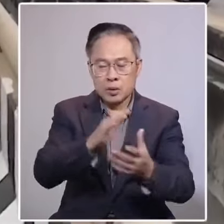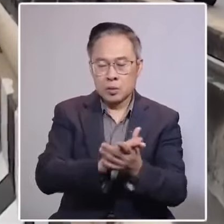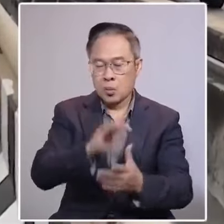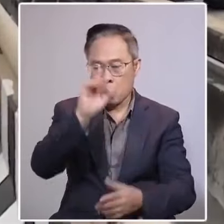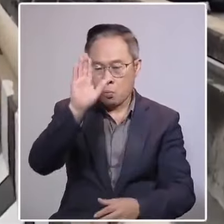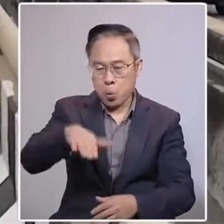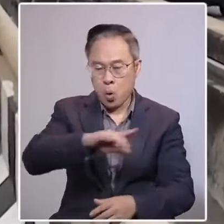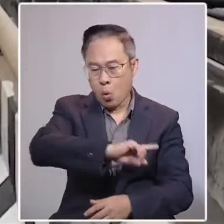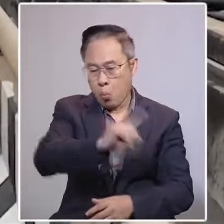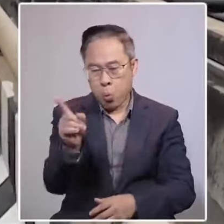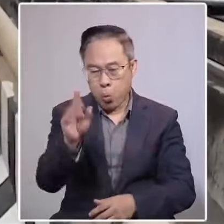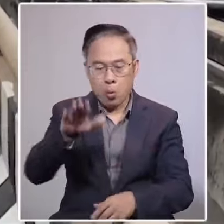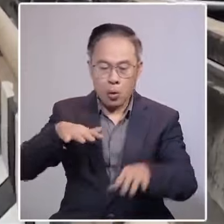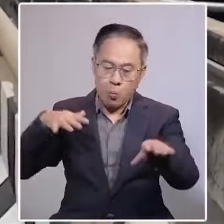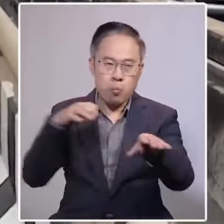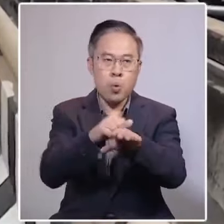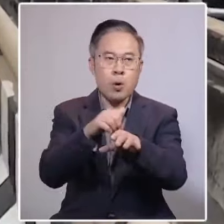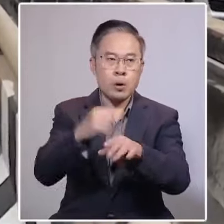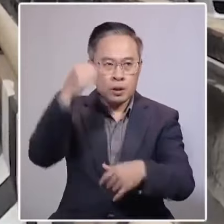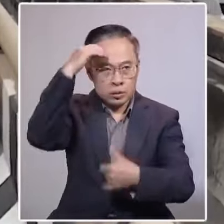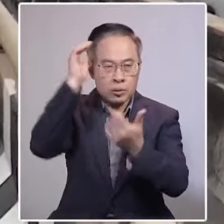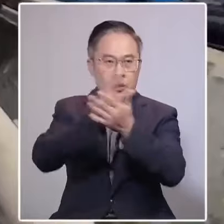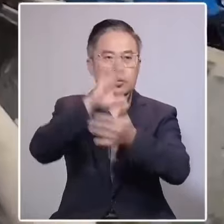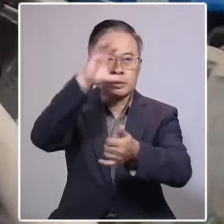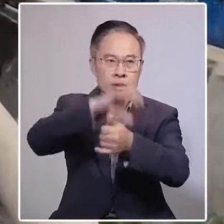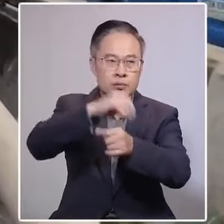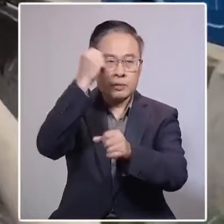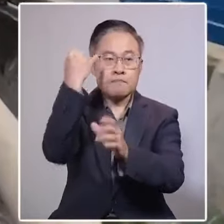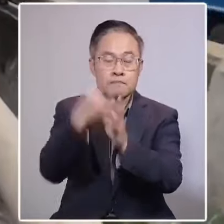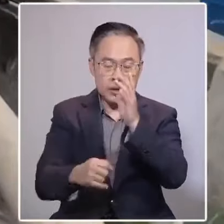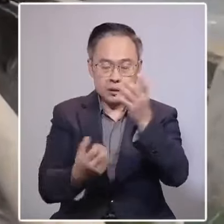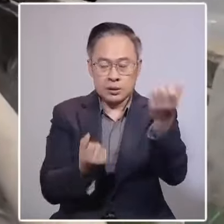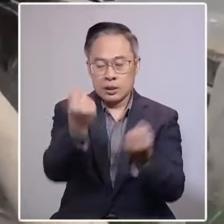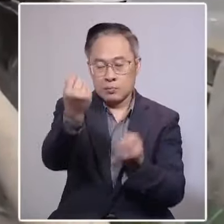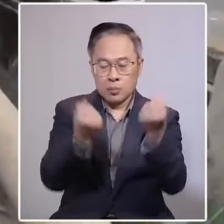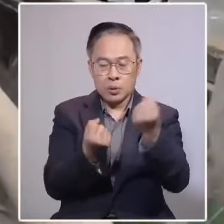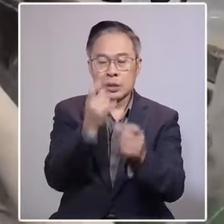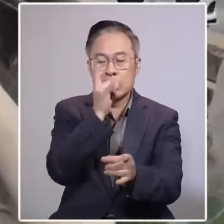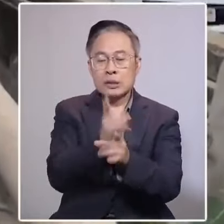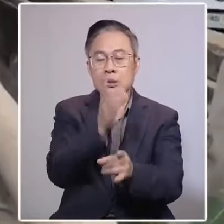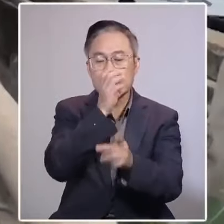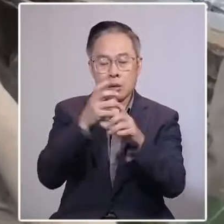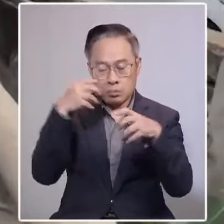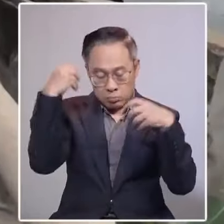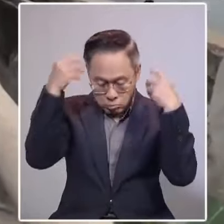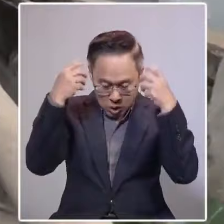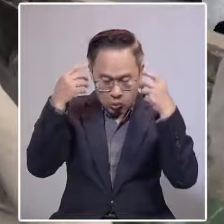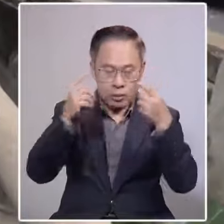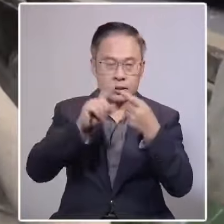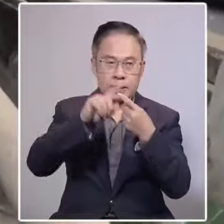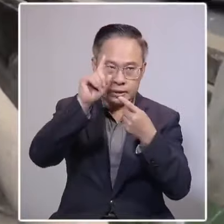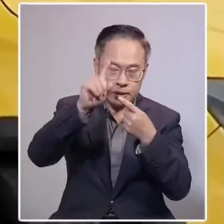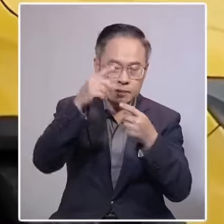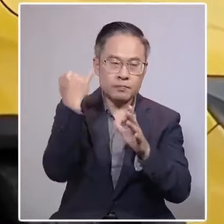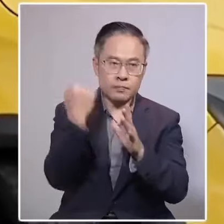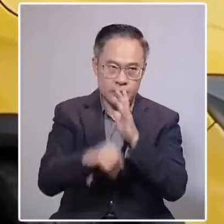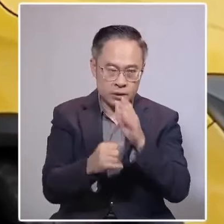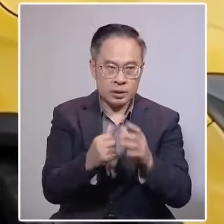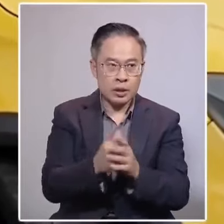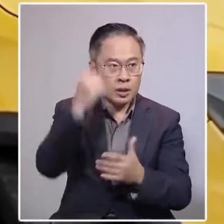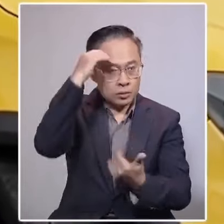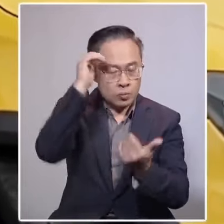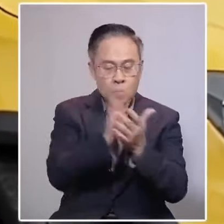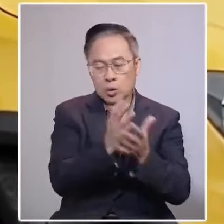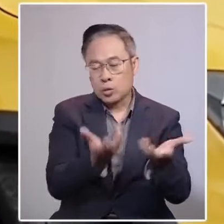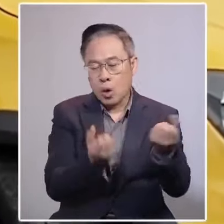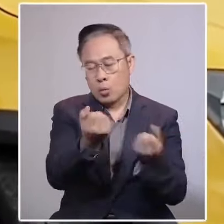ตุมถูกคุมตัวนะครับไปดำเนินคดีนะเมาแล้วขับแน่ๆข้อหานึงนะครับหลังจากนั้นตำรวจก็ใช้เวลาประมาณ 1ชมงนะ